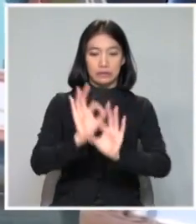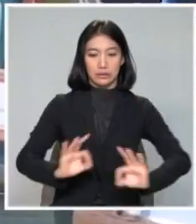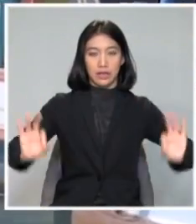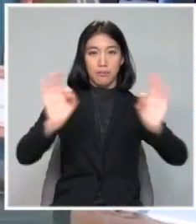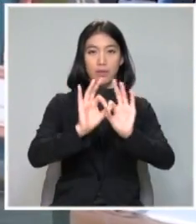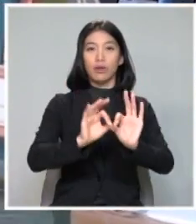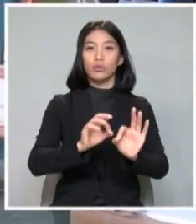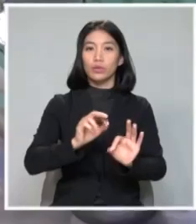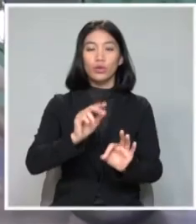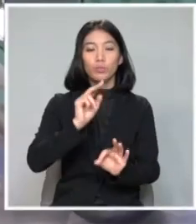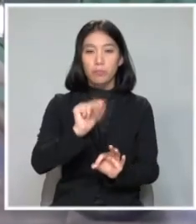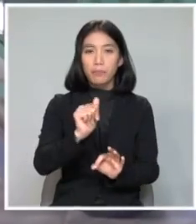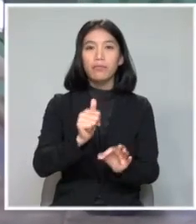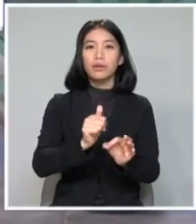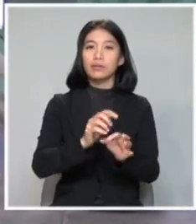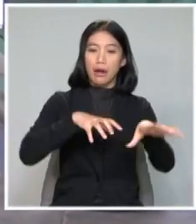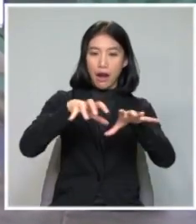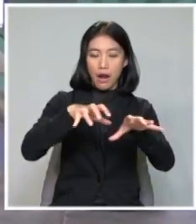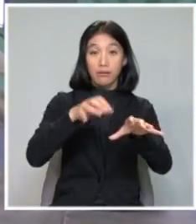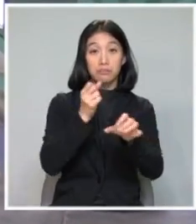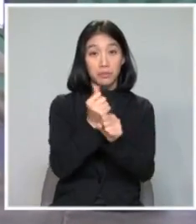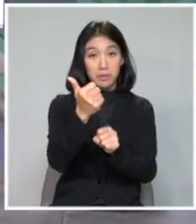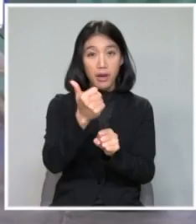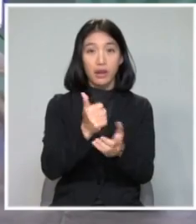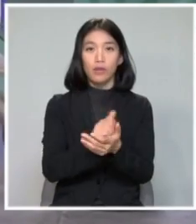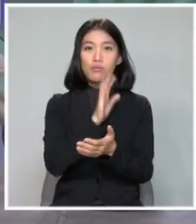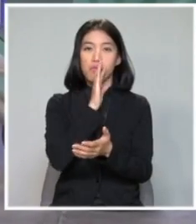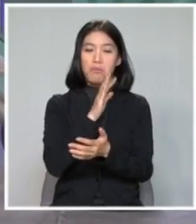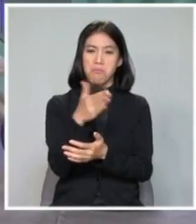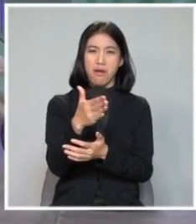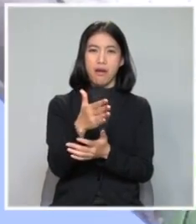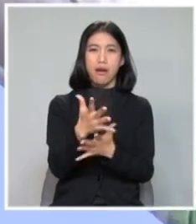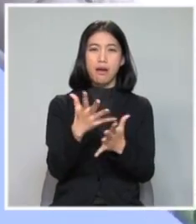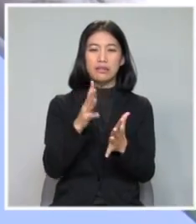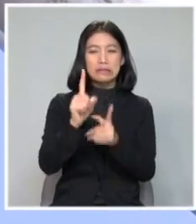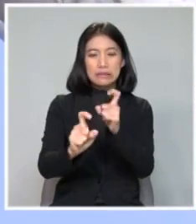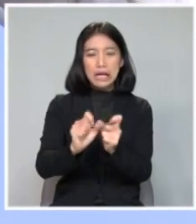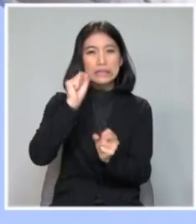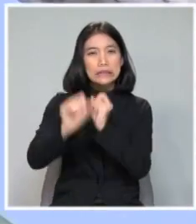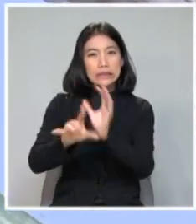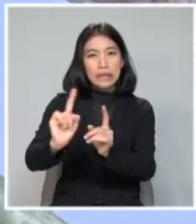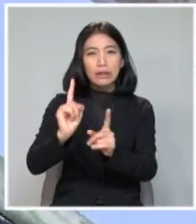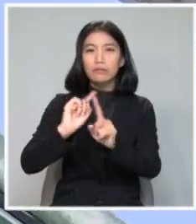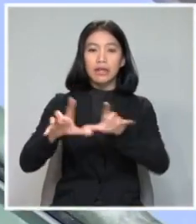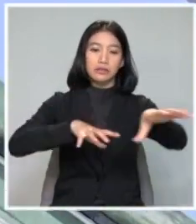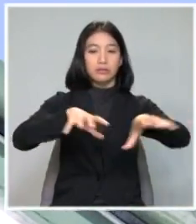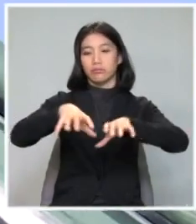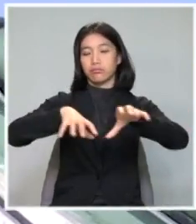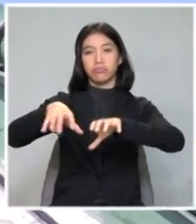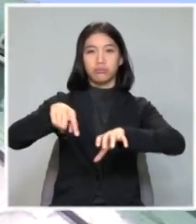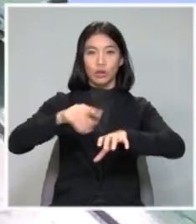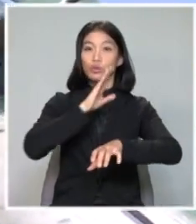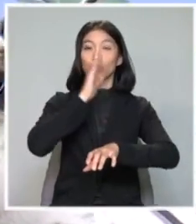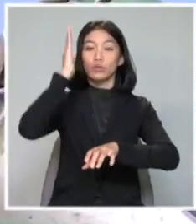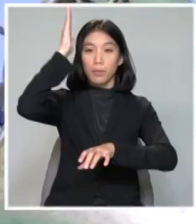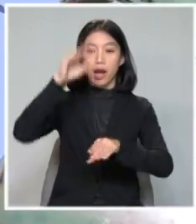ามัยสินค้าประมงไร้มลพิษเป็นประโยชน์ต่อผู้บริโภคและผู้ที่เกี่ยวข้องในการทำอาชีพประมงและอาห